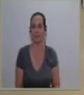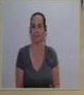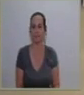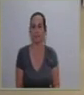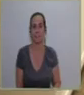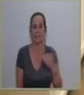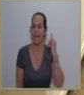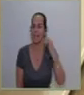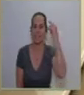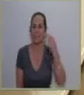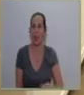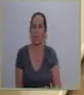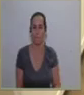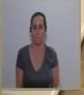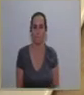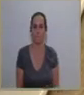איזה יום.